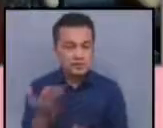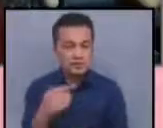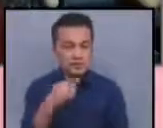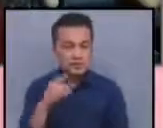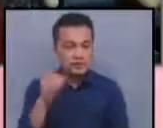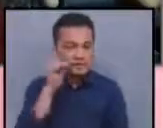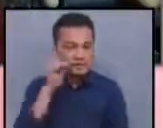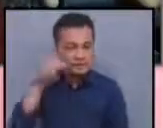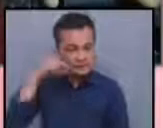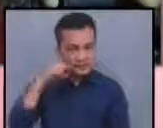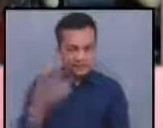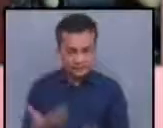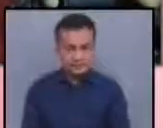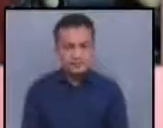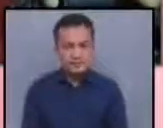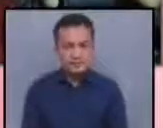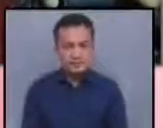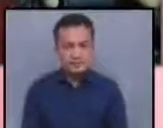ito.